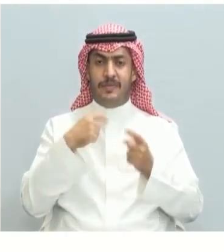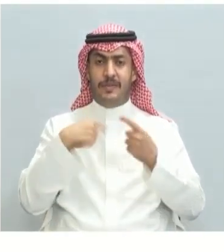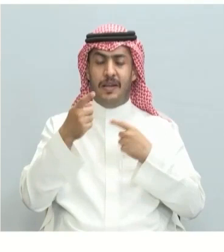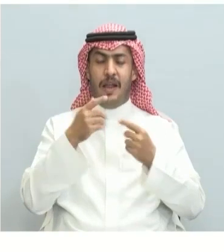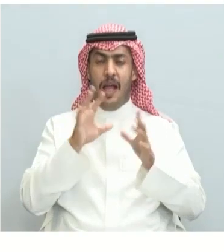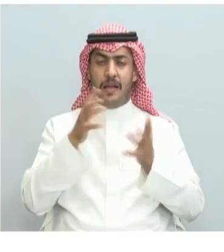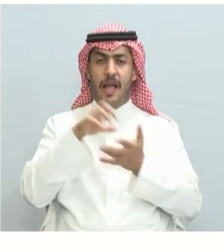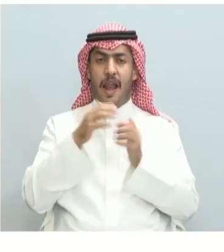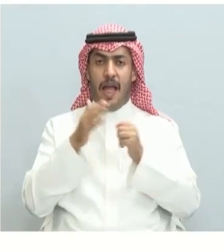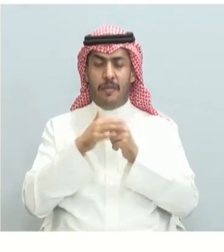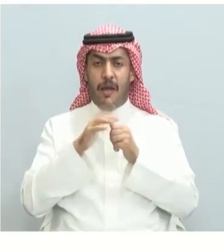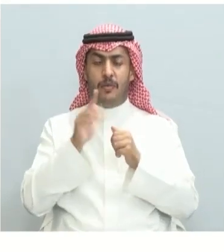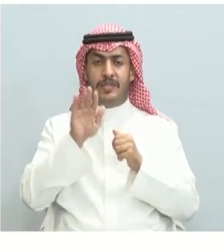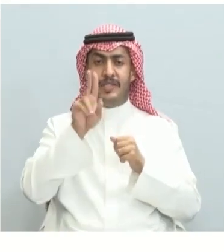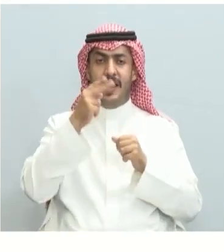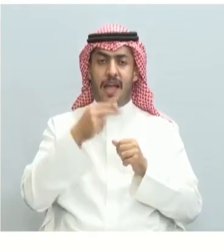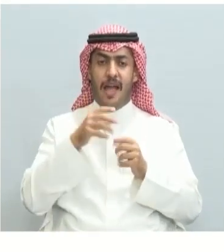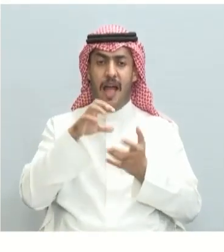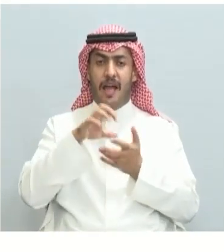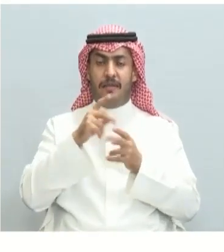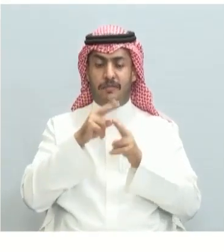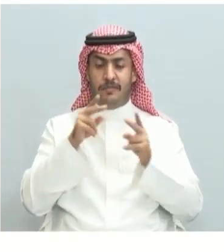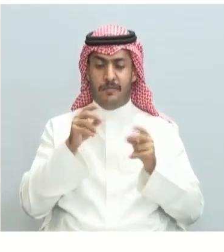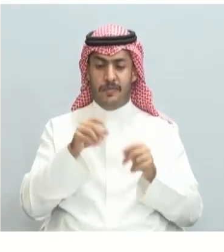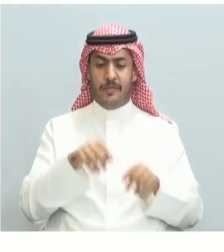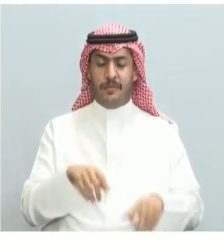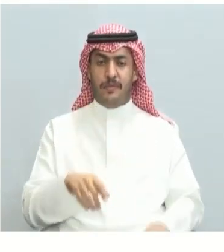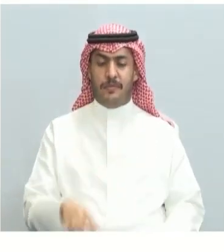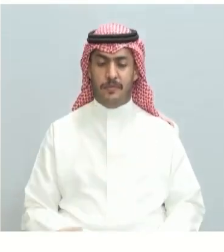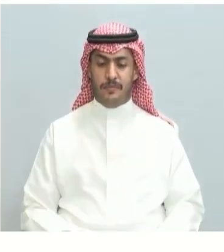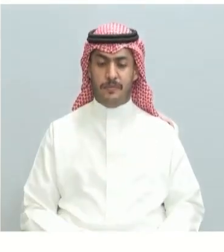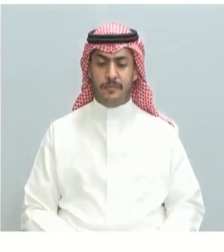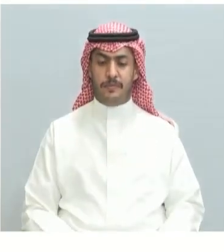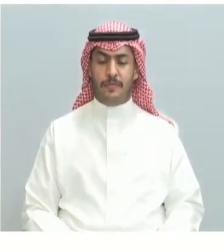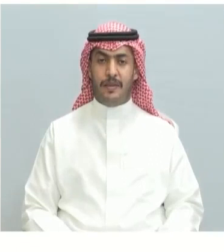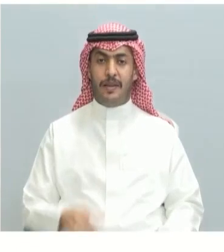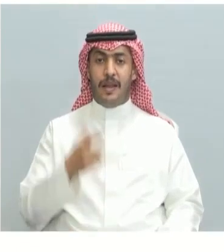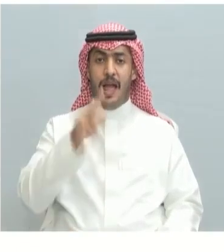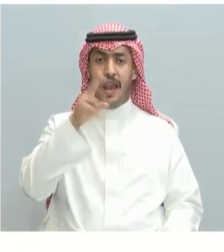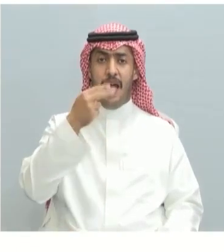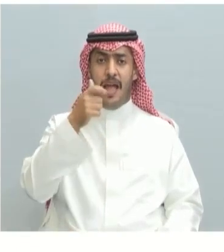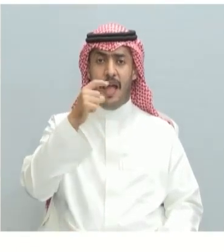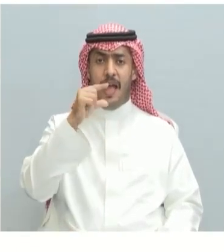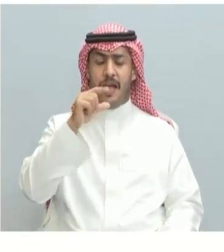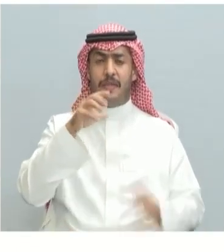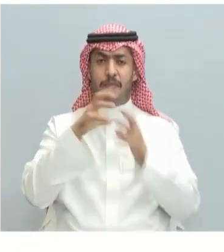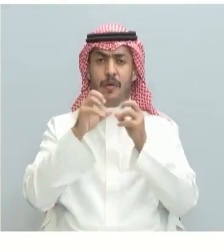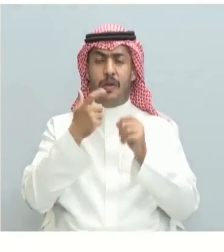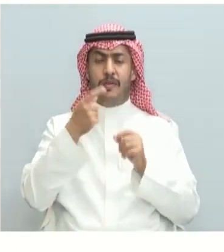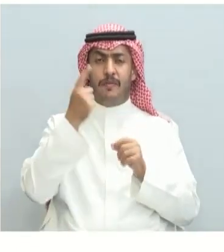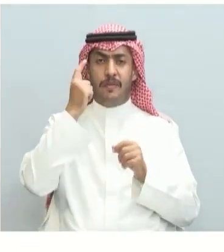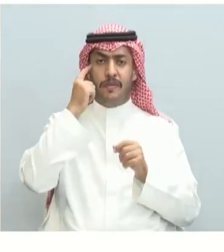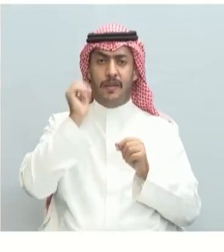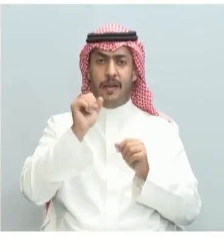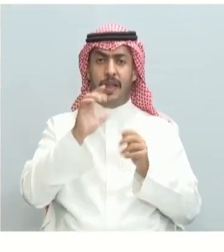السلع والخدمات اما معدل العائد ماذا نقصد به ركزوا معي العائد بم المفهوم